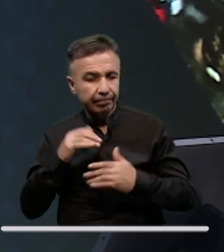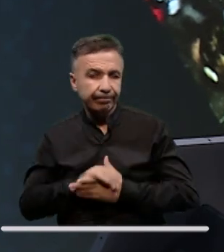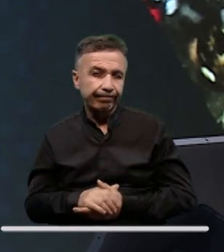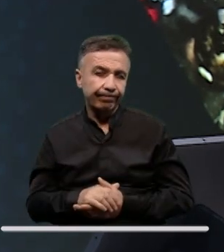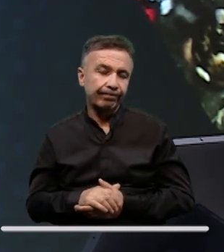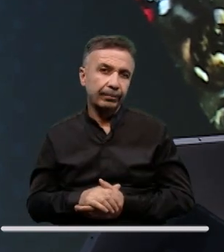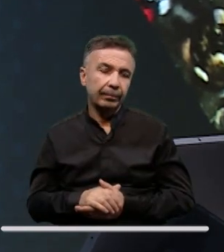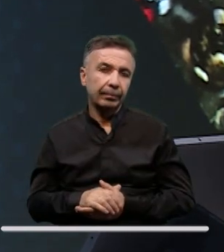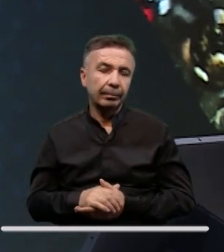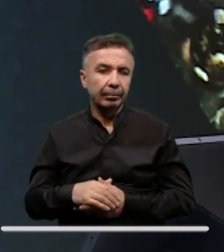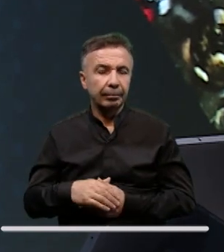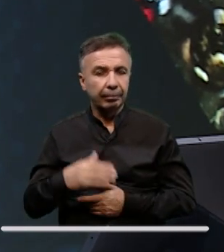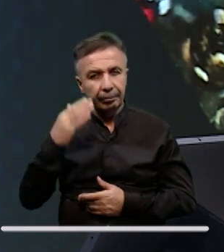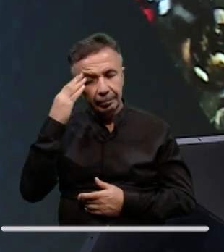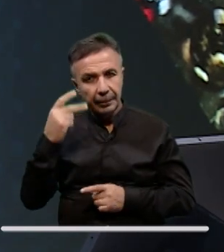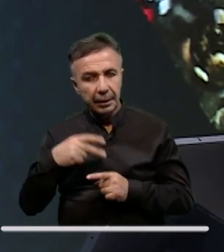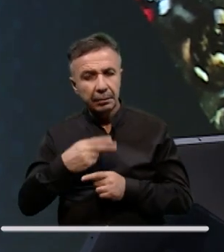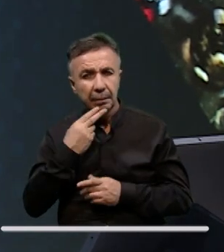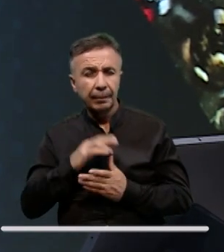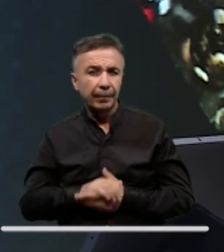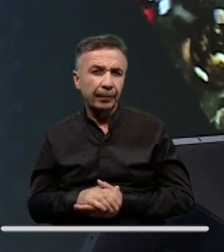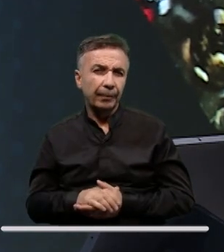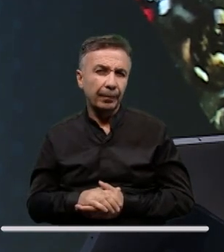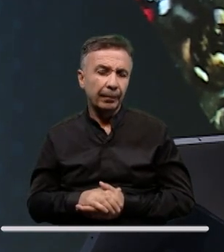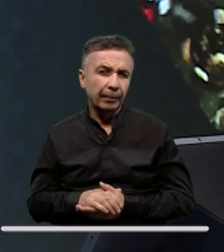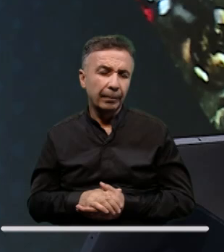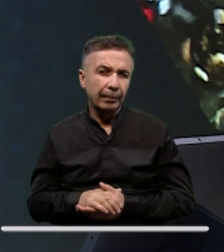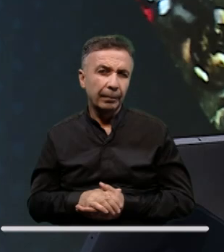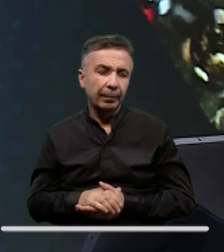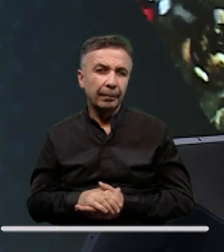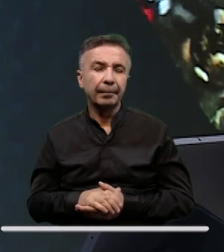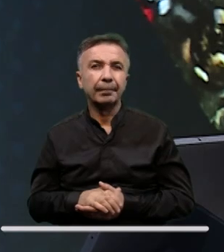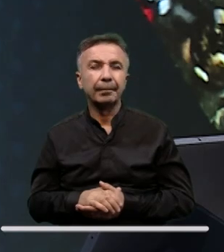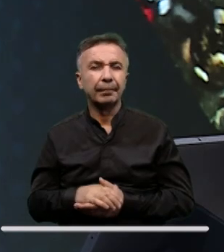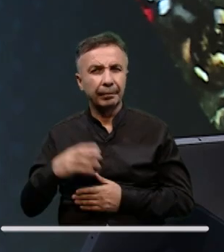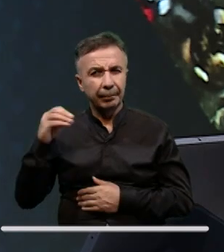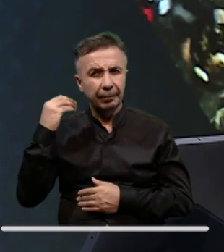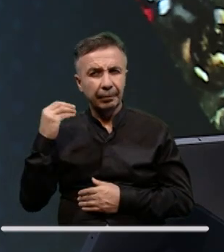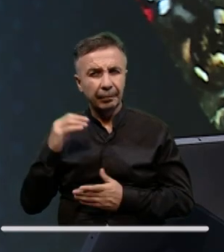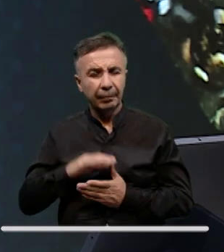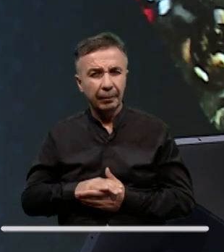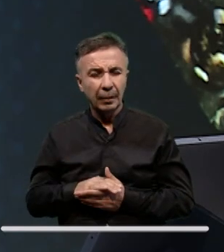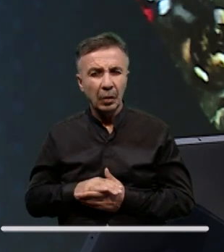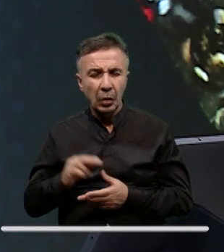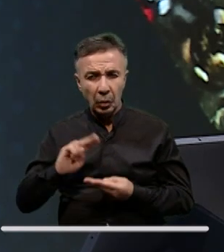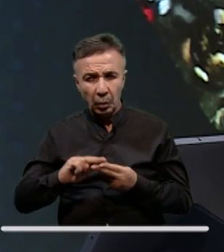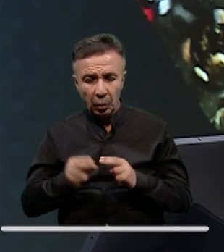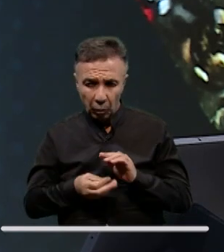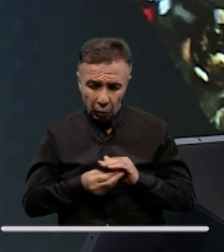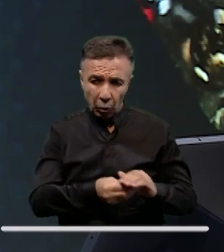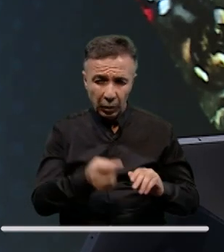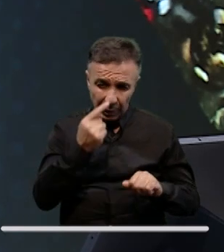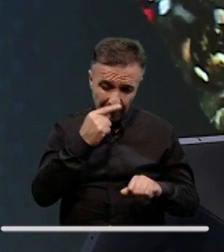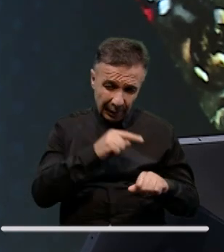ederiz Merhabalar Zeynep Hanım Buyurun hocamıza soru ş şekilde olacak hocam büyüye inanmayan ya da büyüye inanan